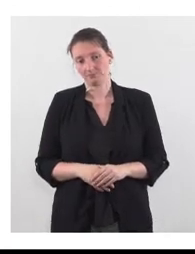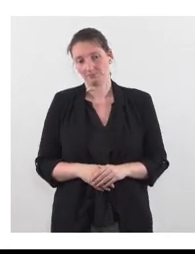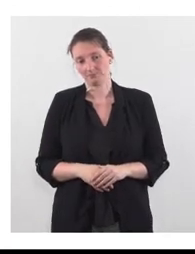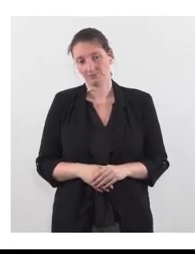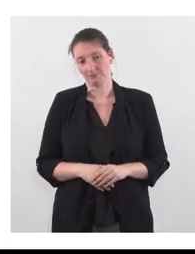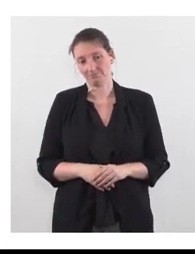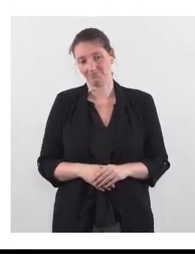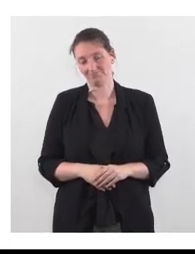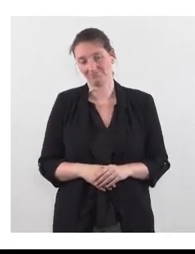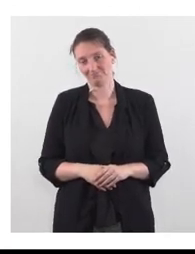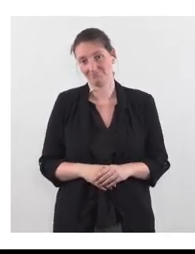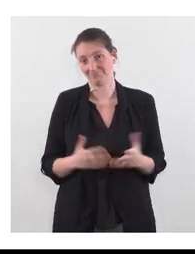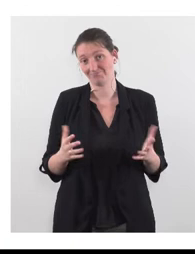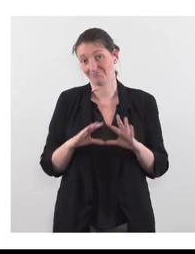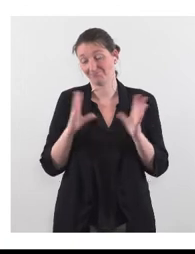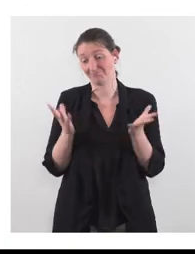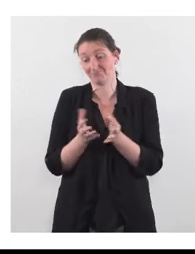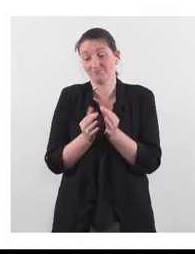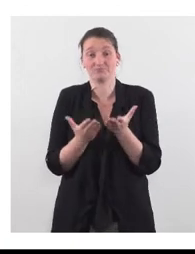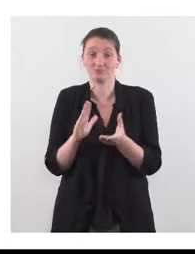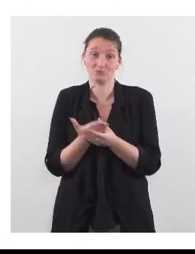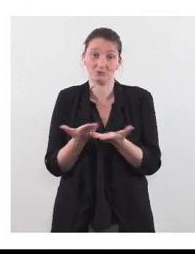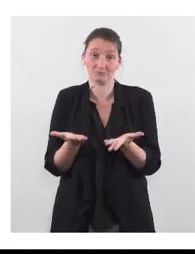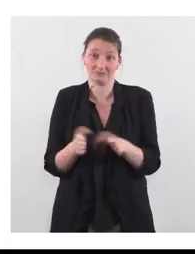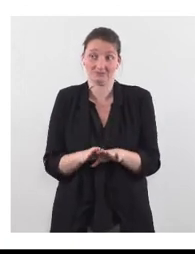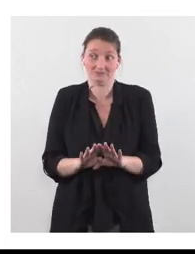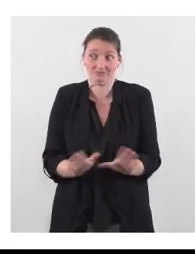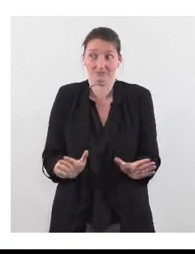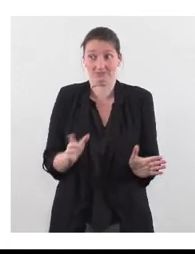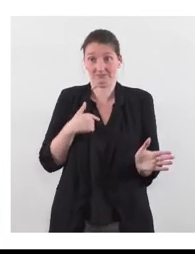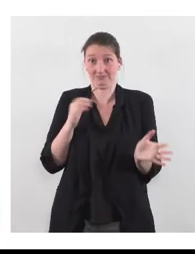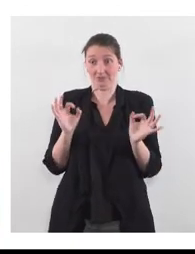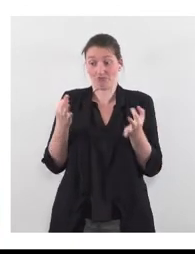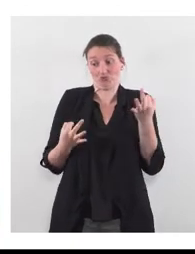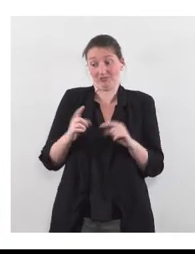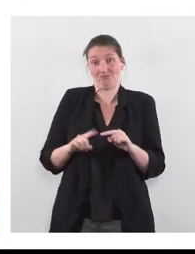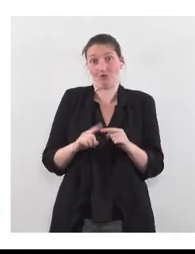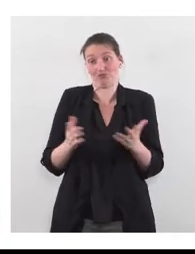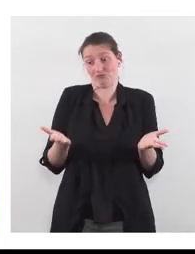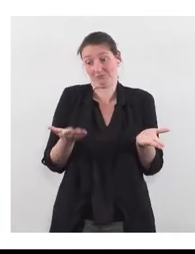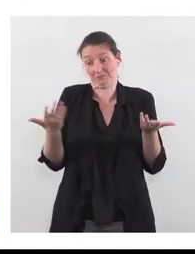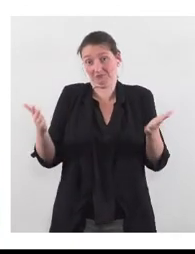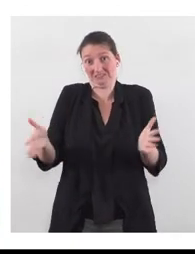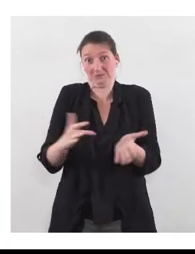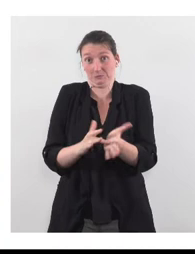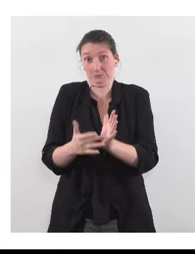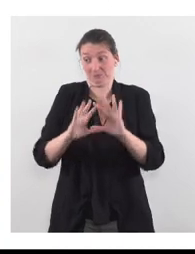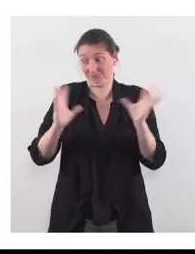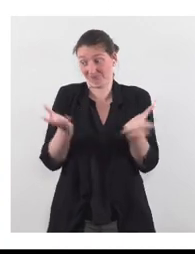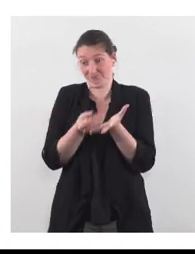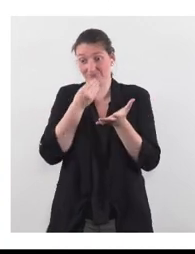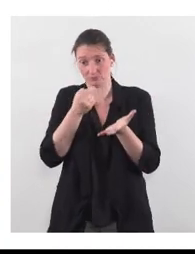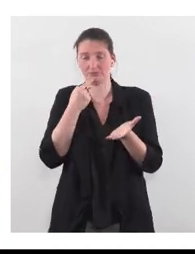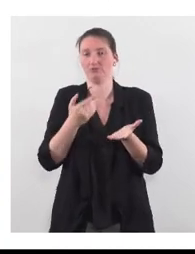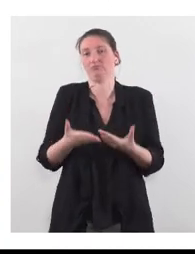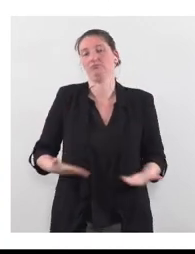Donc, au final, nous n'avons pas de cas, nous n'avons rien à juger. Et le cas a été